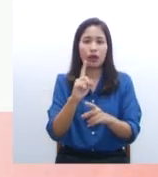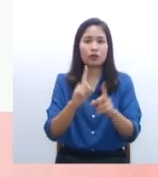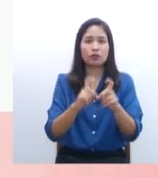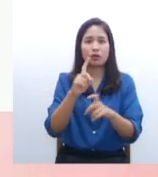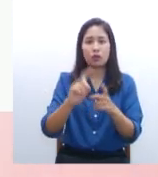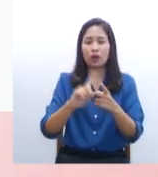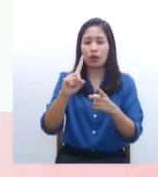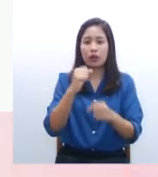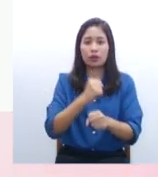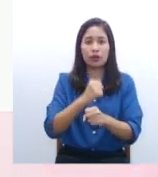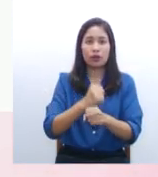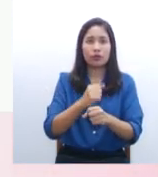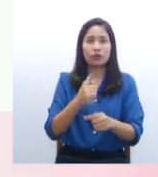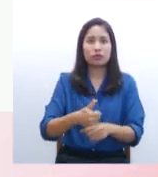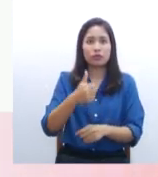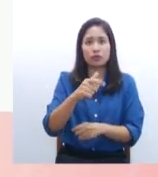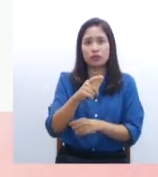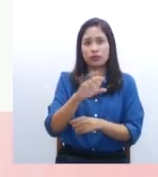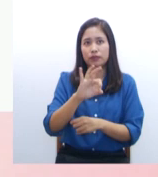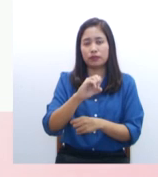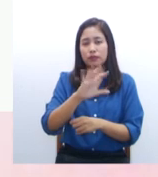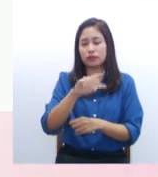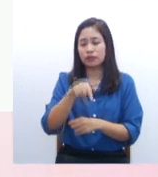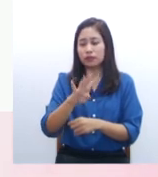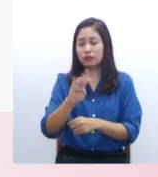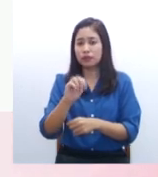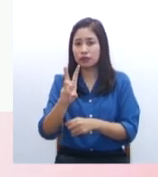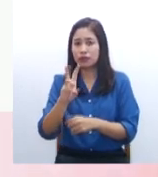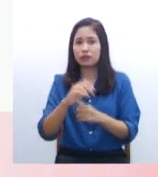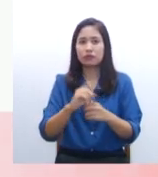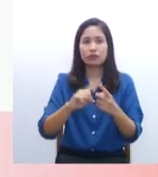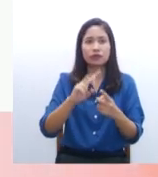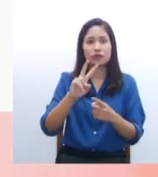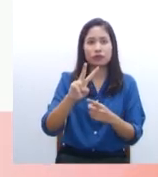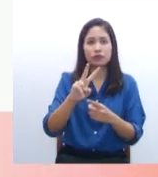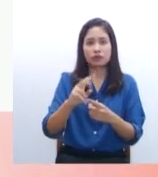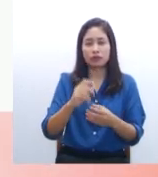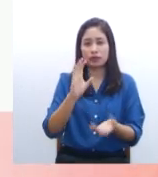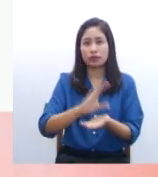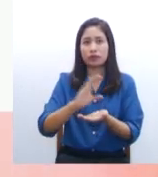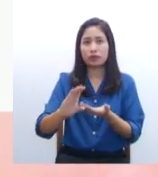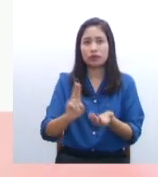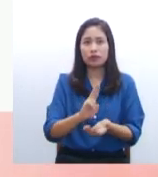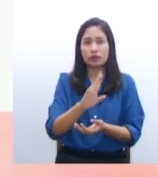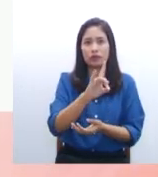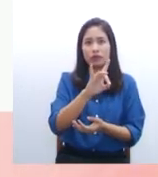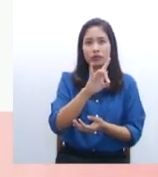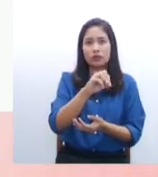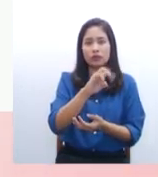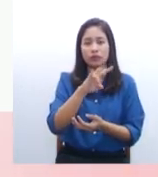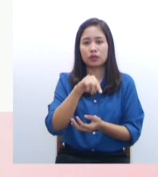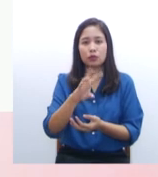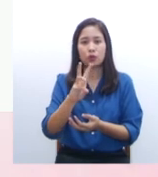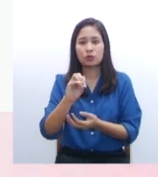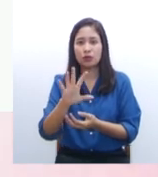การปฏิบัติหน้าที่เราได้ 95.46 คะแนนนะครับตัวชี้วัดที่2การใช้งบประมาณครับได้ 87.65 คะแนนนะครับตั